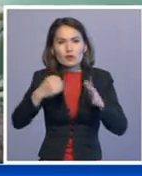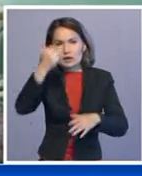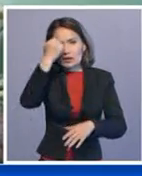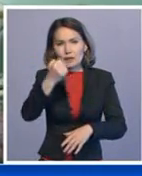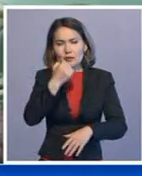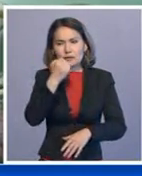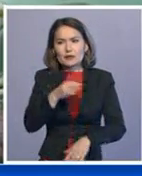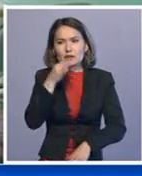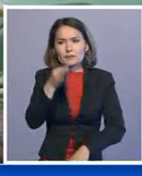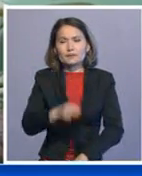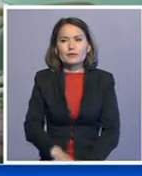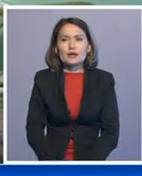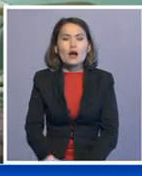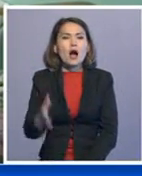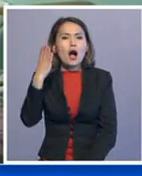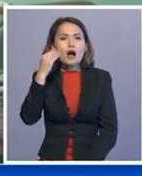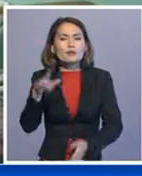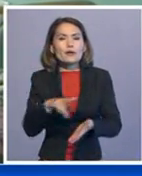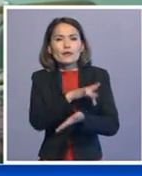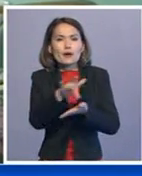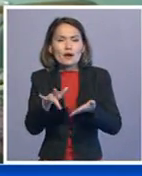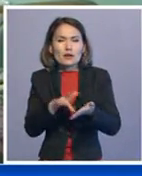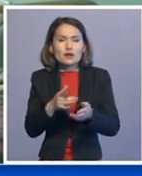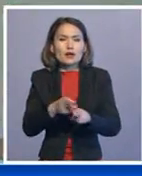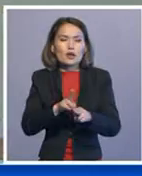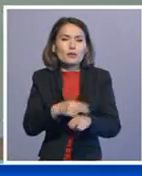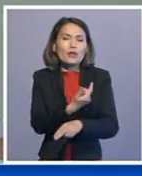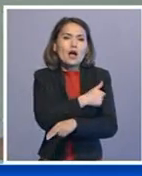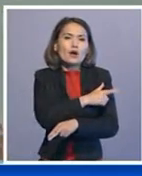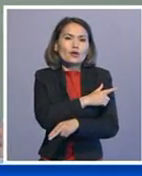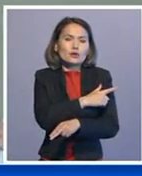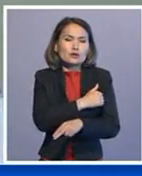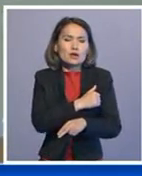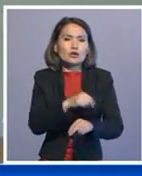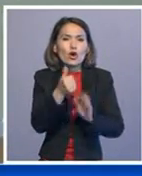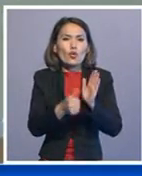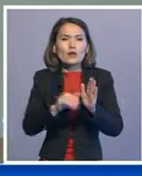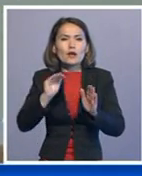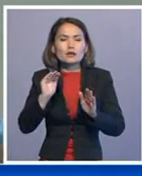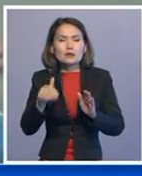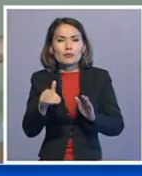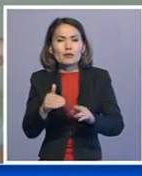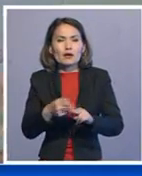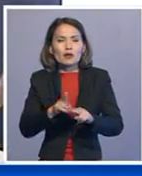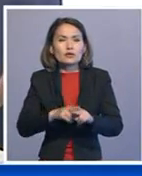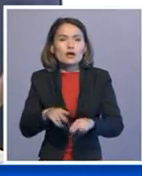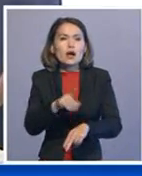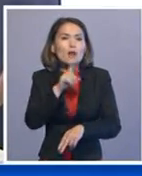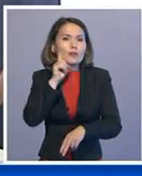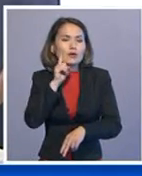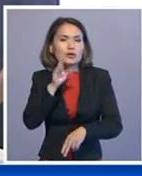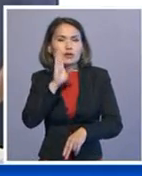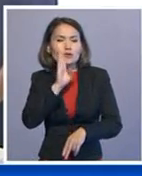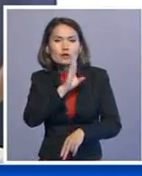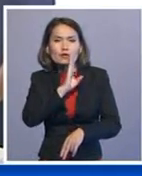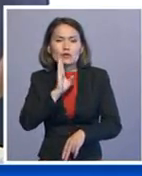білдіремін. Алматыда қазір 16 мыңнан аса әртүрлі бағыттағы медицина қызметкерлер жұмыс істейді. Соның 11 мыңы мейірбикелер. Әрбірі өз жұмысын